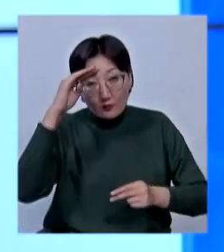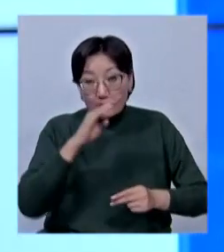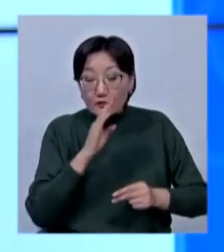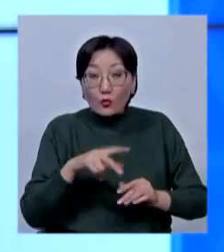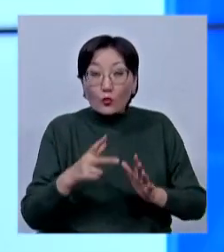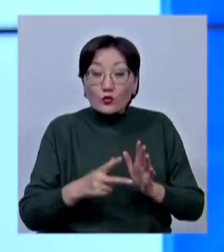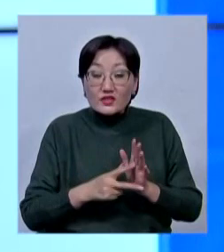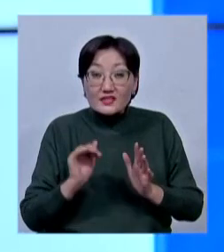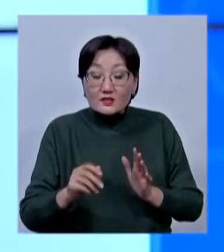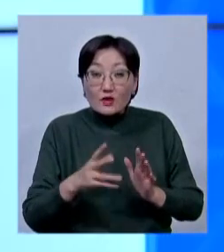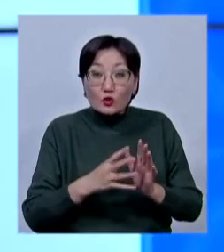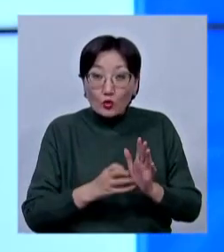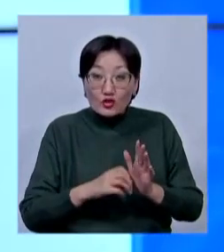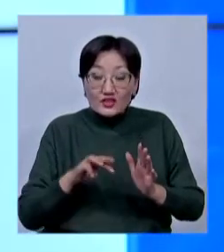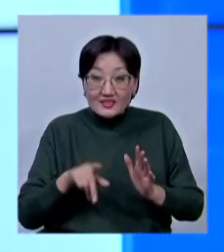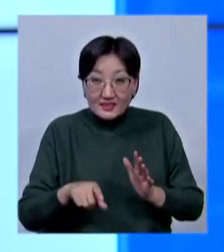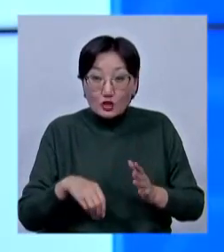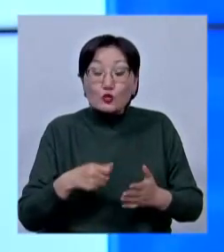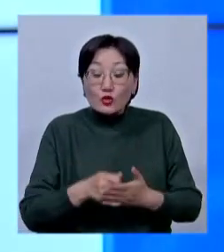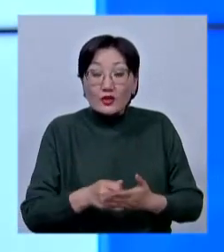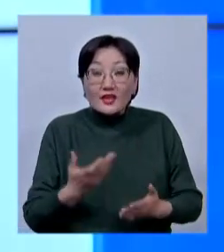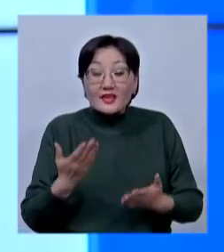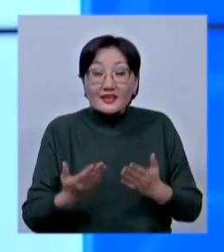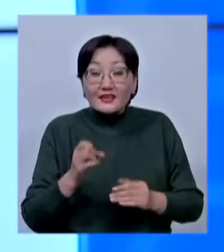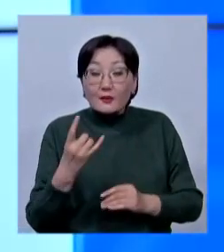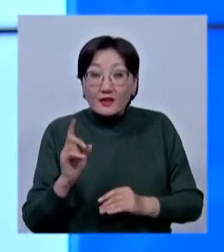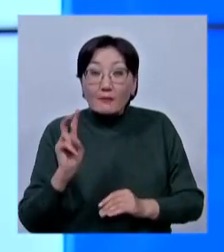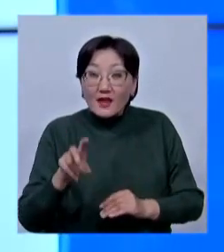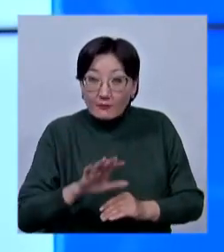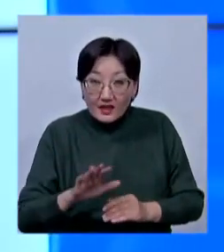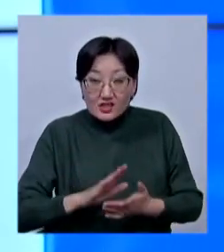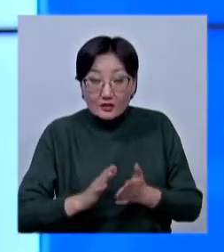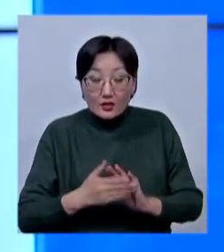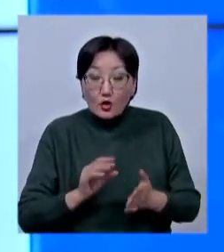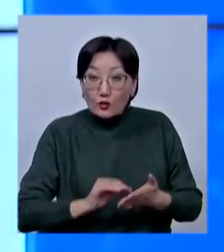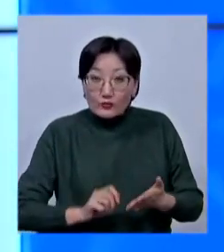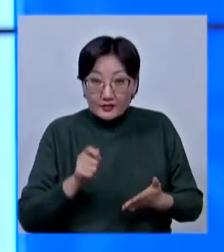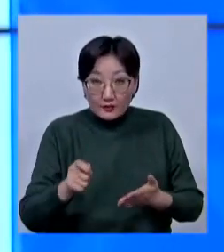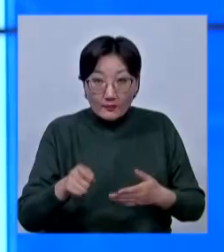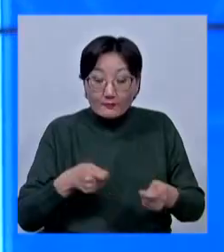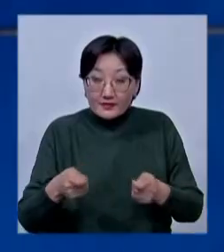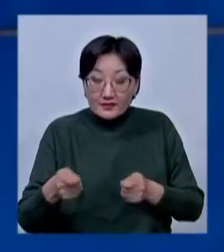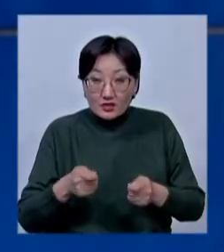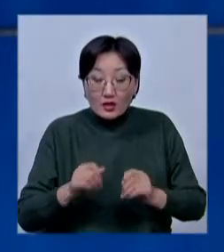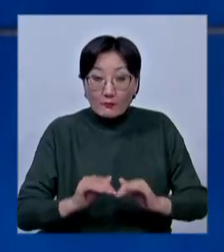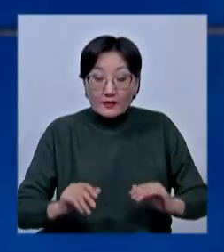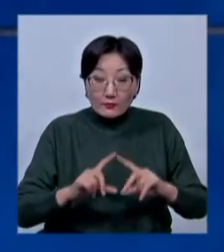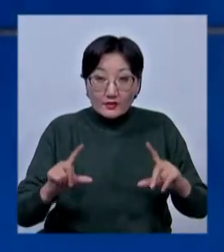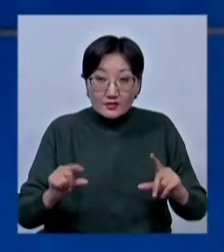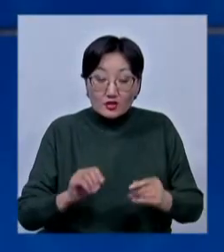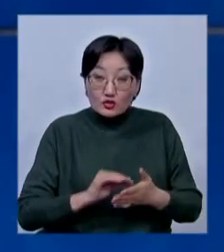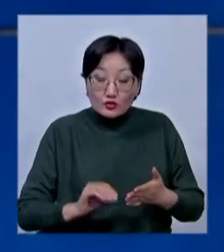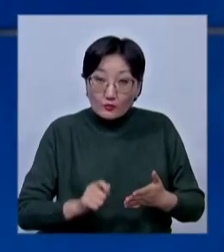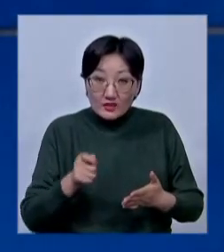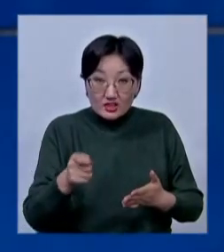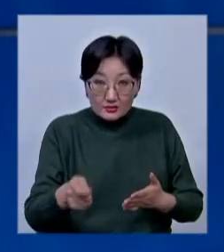18900 төлейді. Егер ол бала бармаған болса, өтініш жазады, жаңағы меңгерушіге барып, балабақша меңгерушіне барып